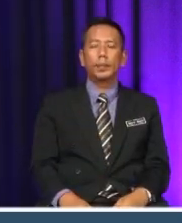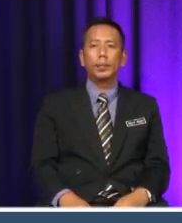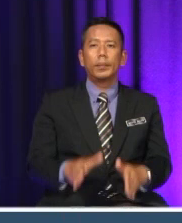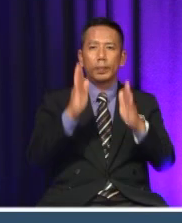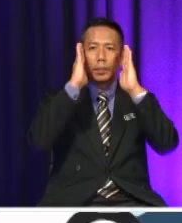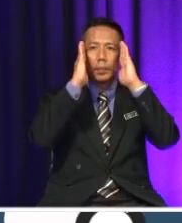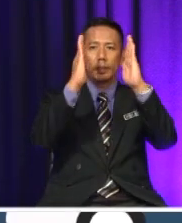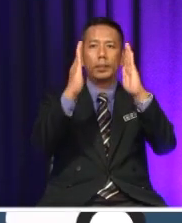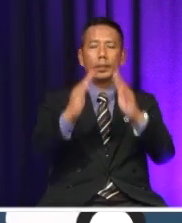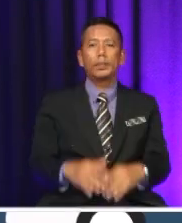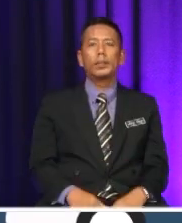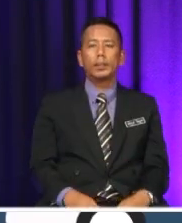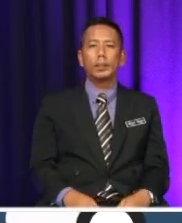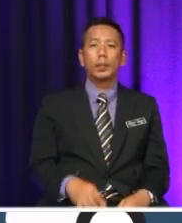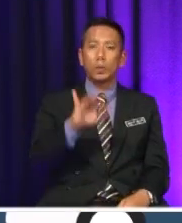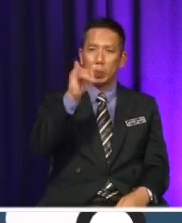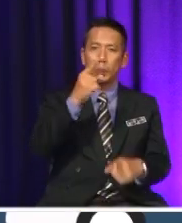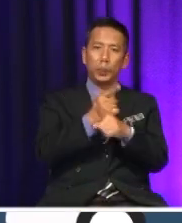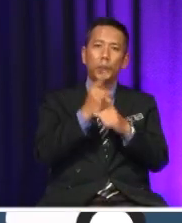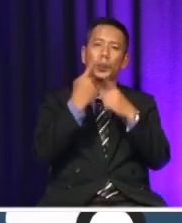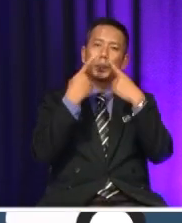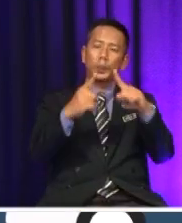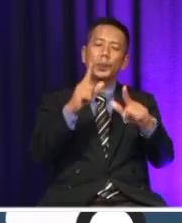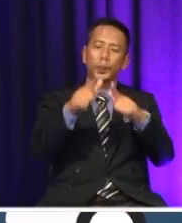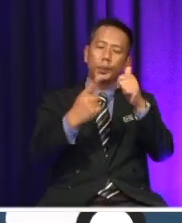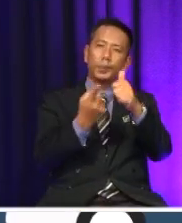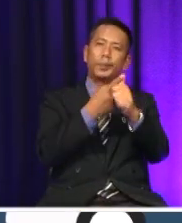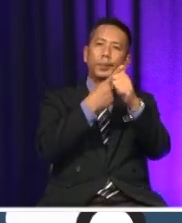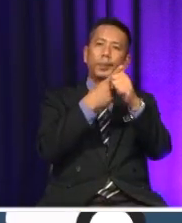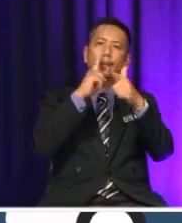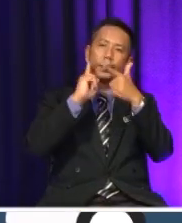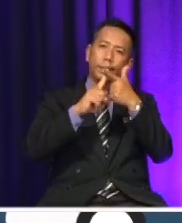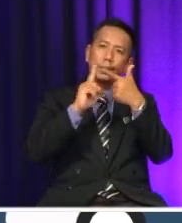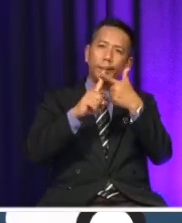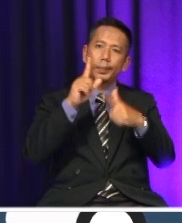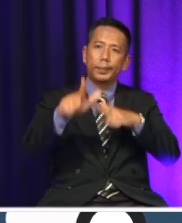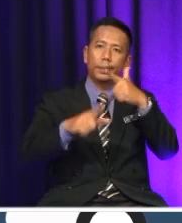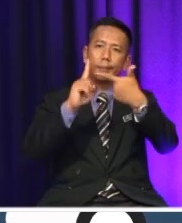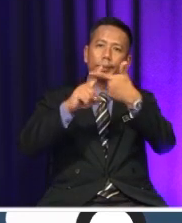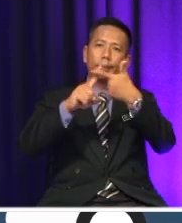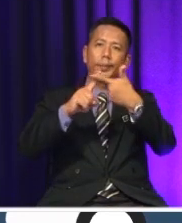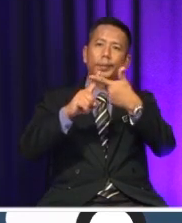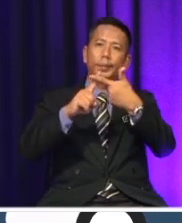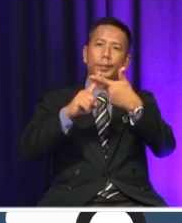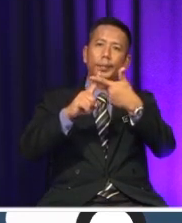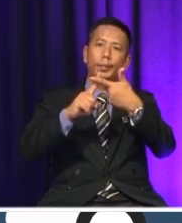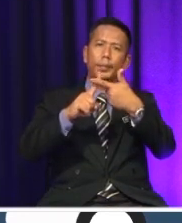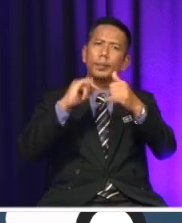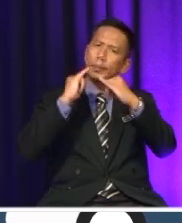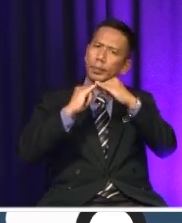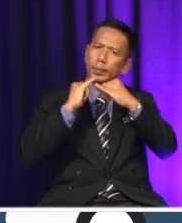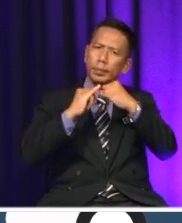jawaban Iya betul tepat sekali oke tadi langkah 1 tidak dapat kita pasti seterusnya langkah 5 Oke Langkah